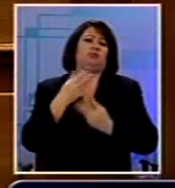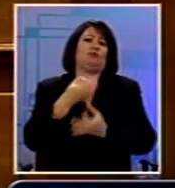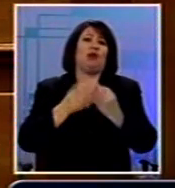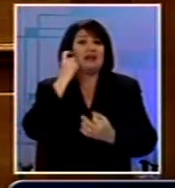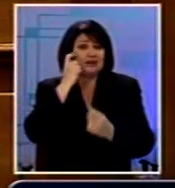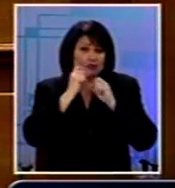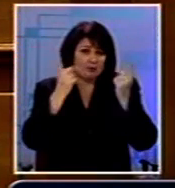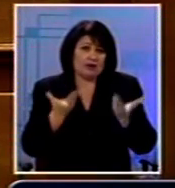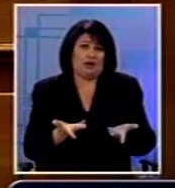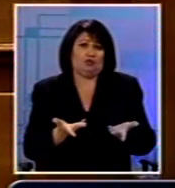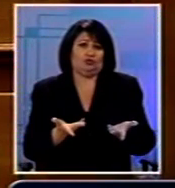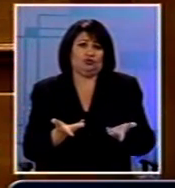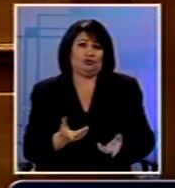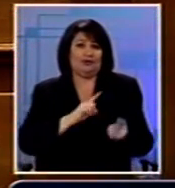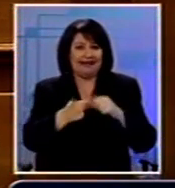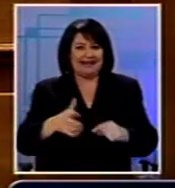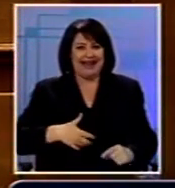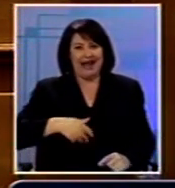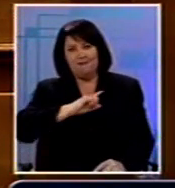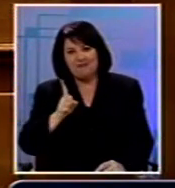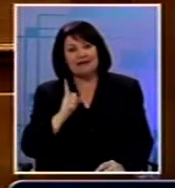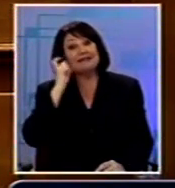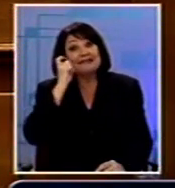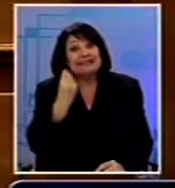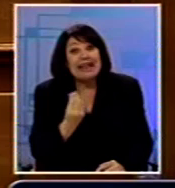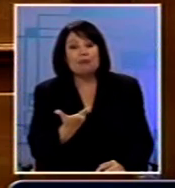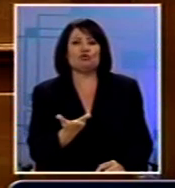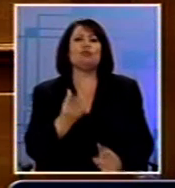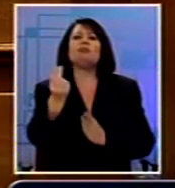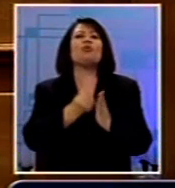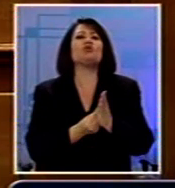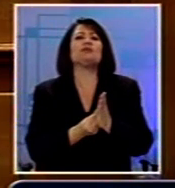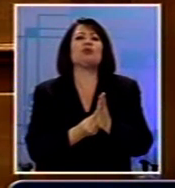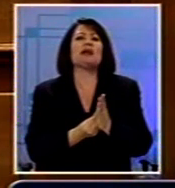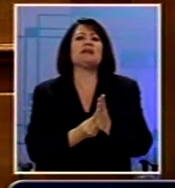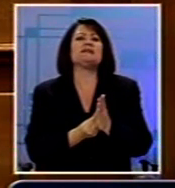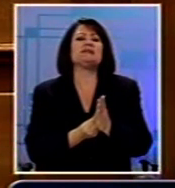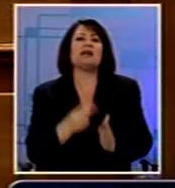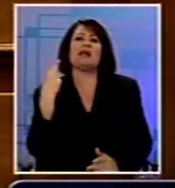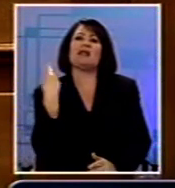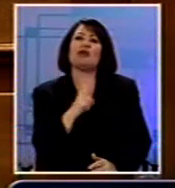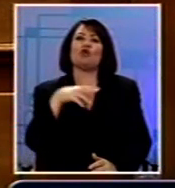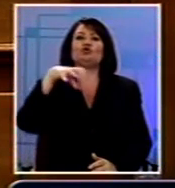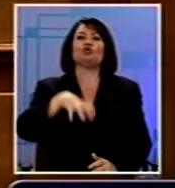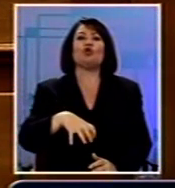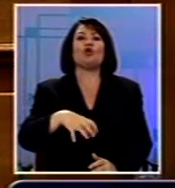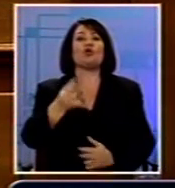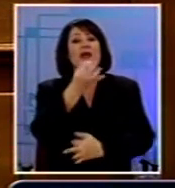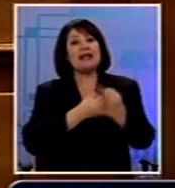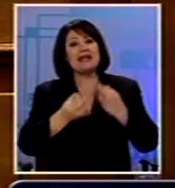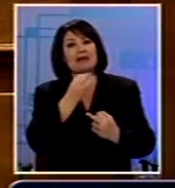Σκεφτείτε επιτέλους. Αντί να γελάτε, σκεφτείτε. Πόσες φορές από το δικό σας χώρο ακούστηκαν